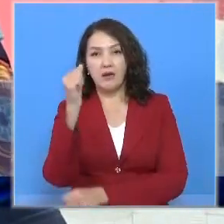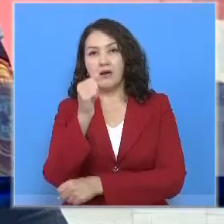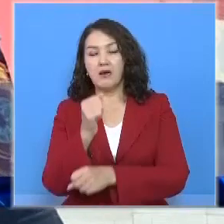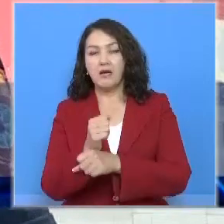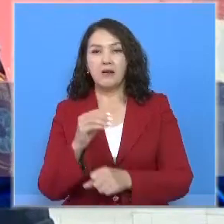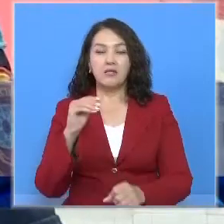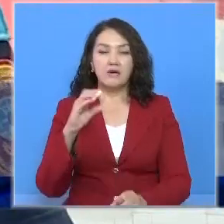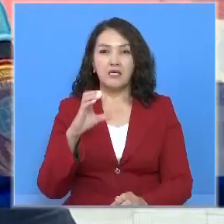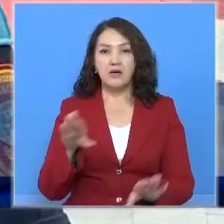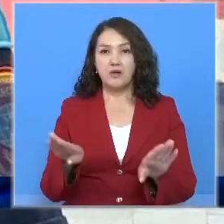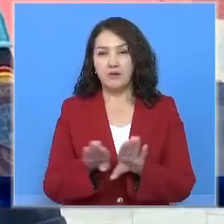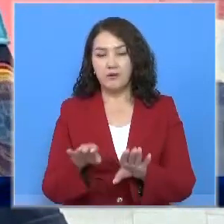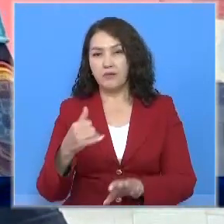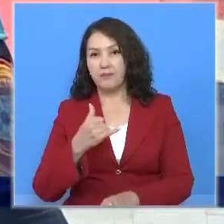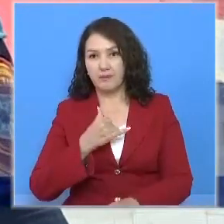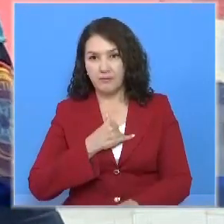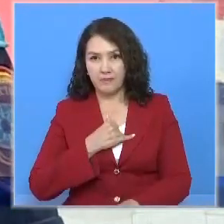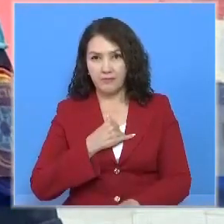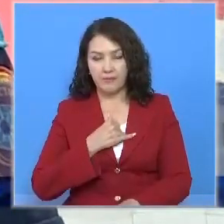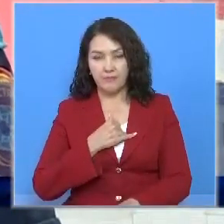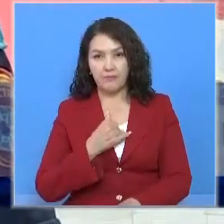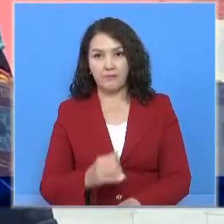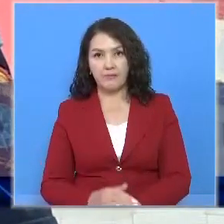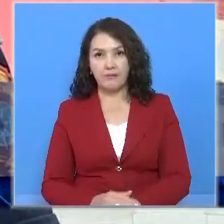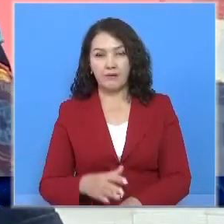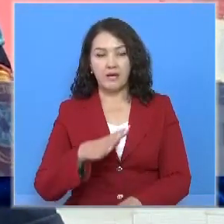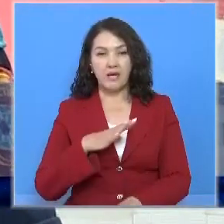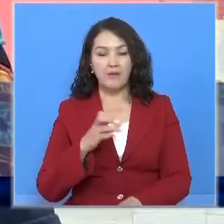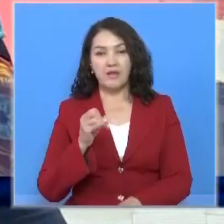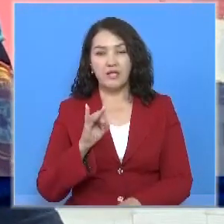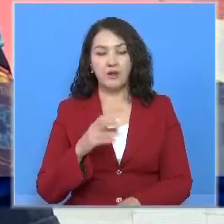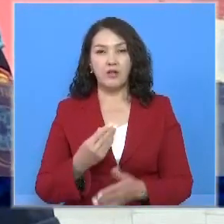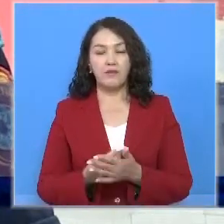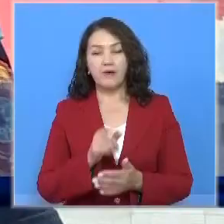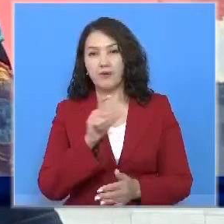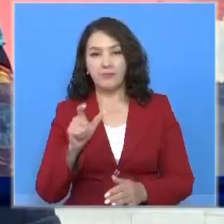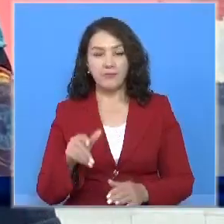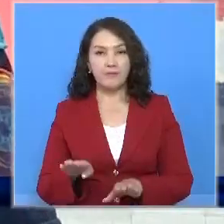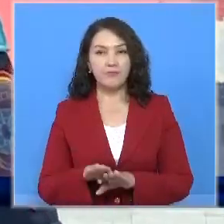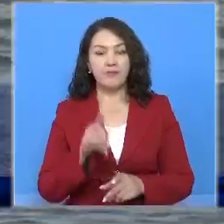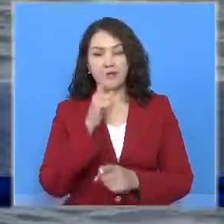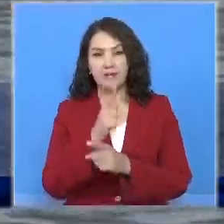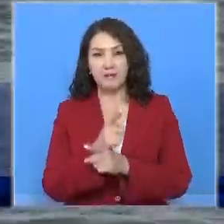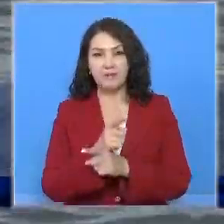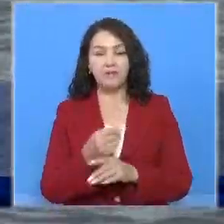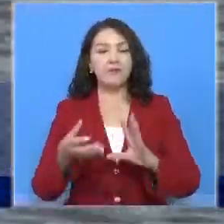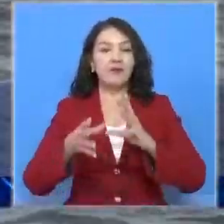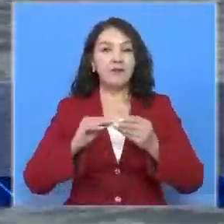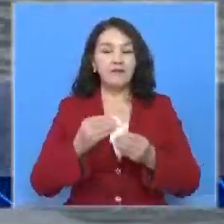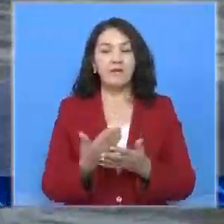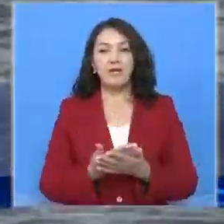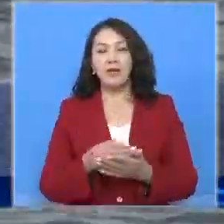департамента ЧПЧС тоже у нас составляют протокола, оформляют людей, получается. Запрещаем мы. В целом, работа